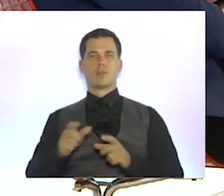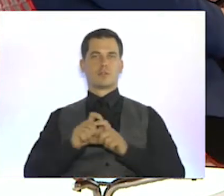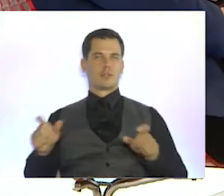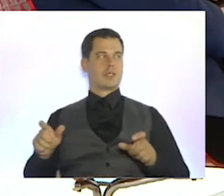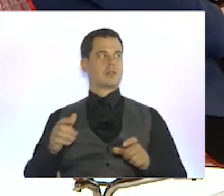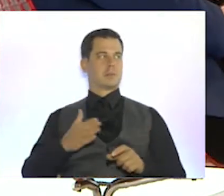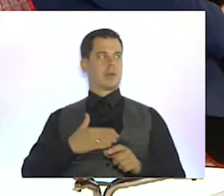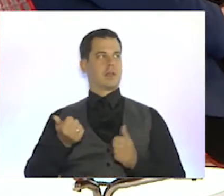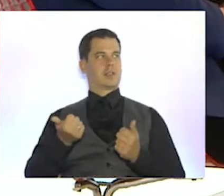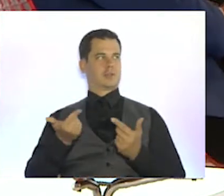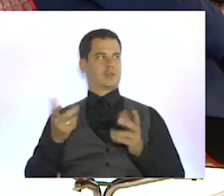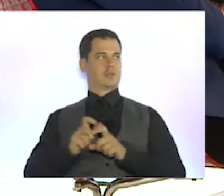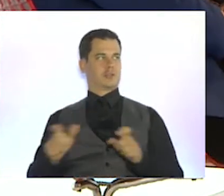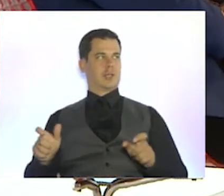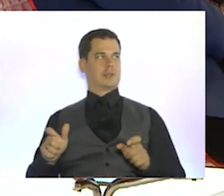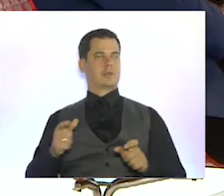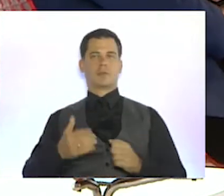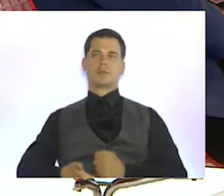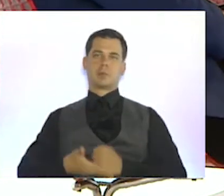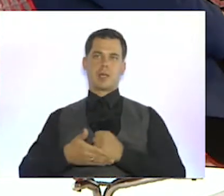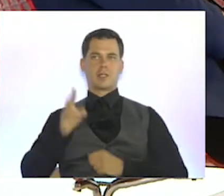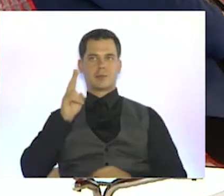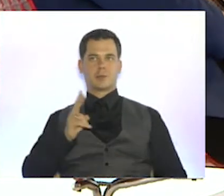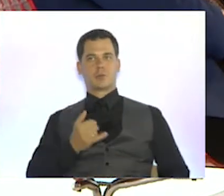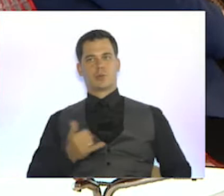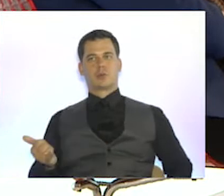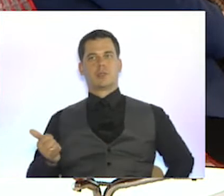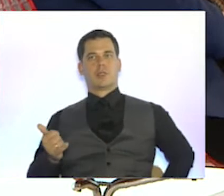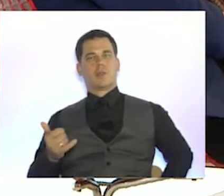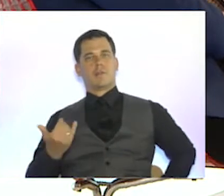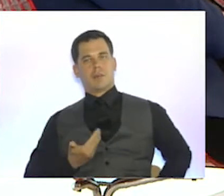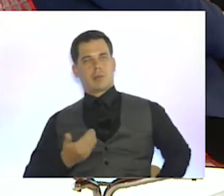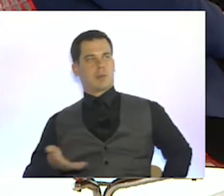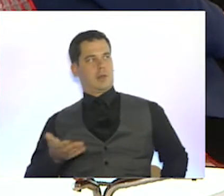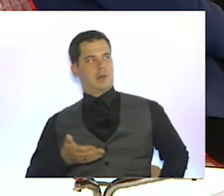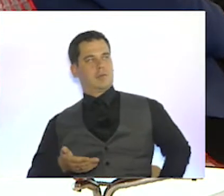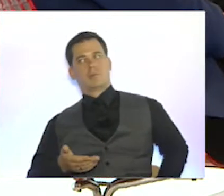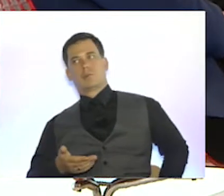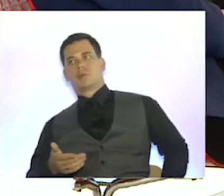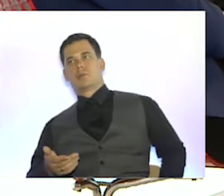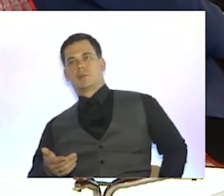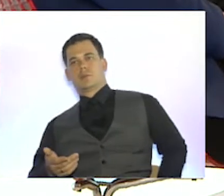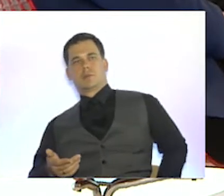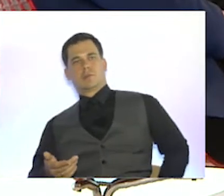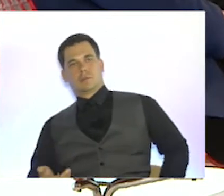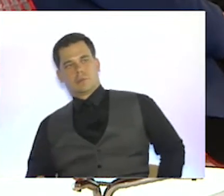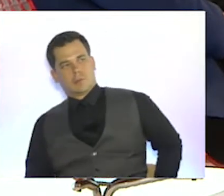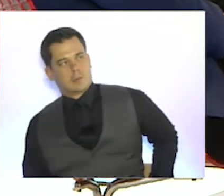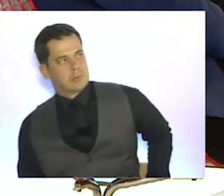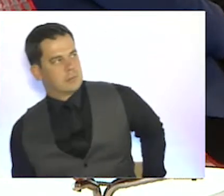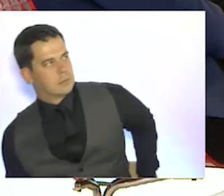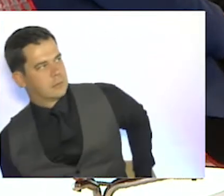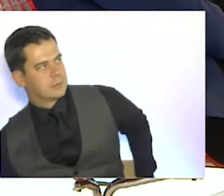Mamy i wsparcie instytucji, przedsiębiorców, to światełko w tunelu, które jest na